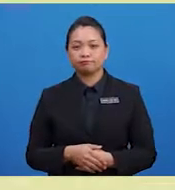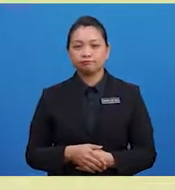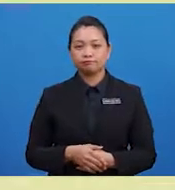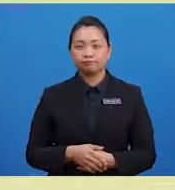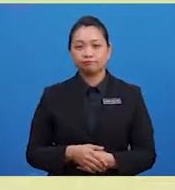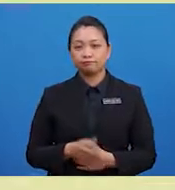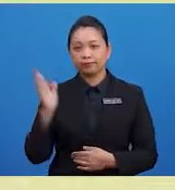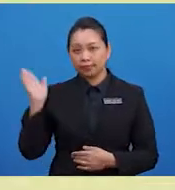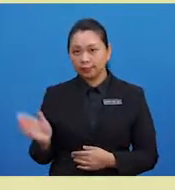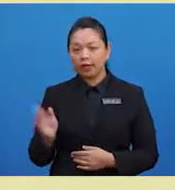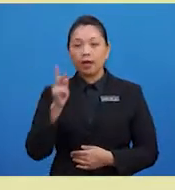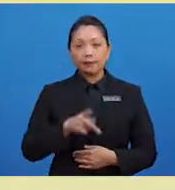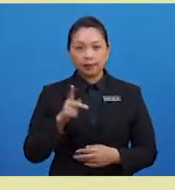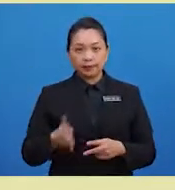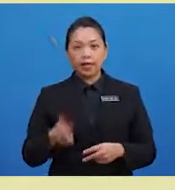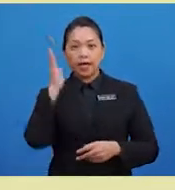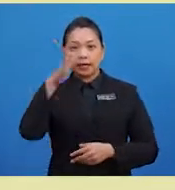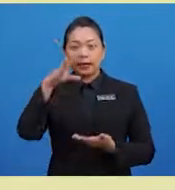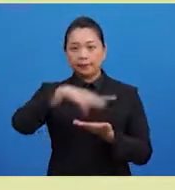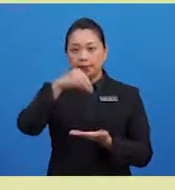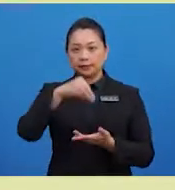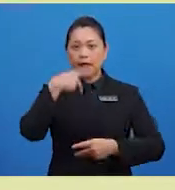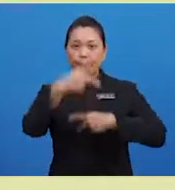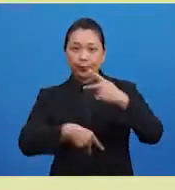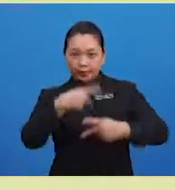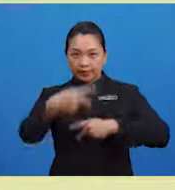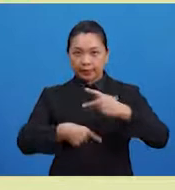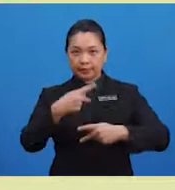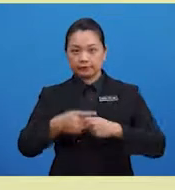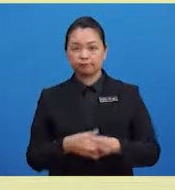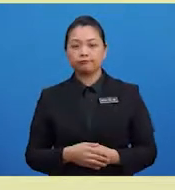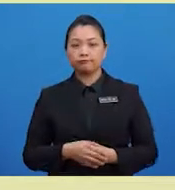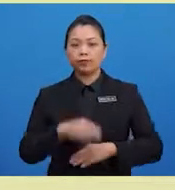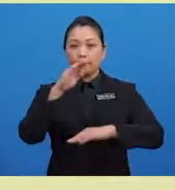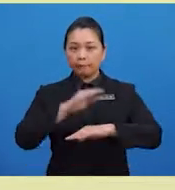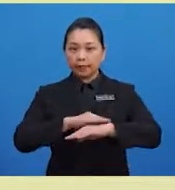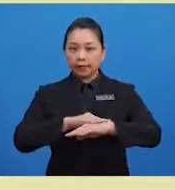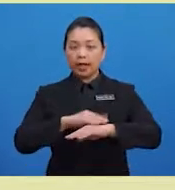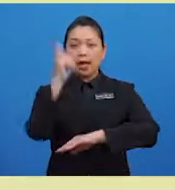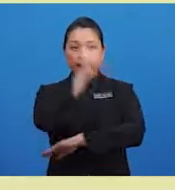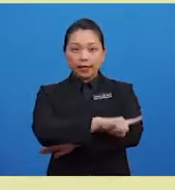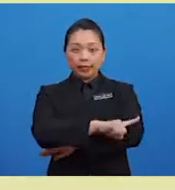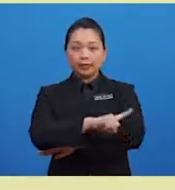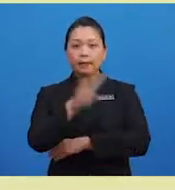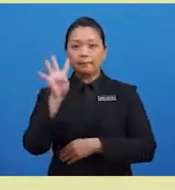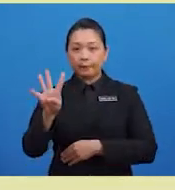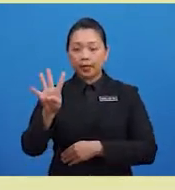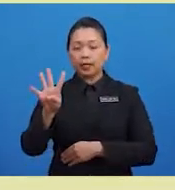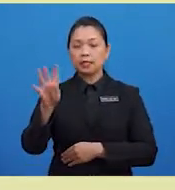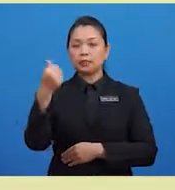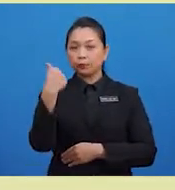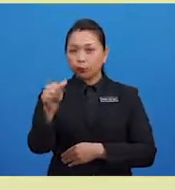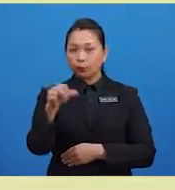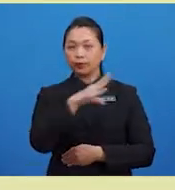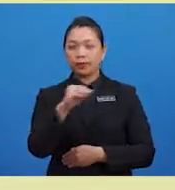pelajar akan mempelajari proses pendianan telur tetasan pada hari keempat, ke-10 dan